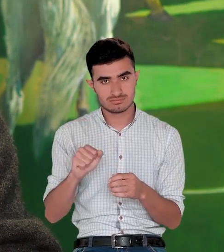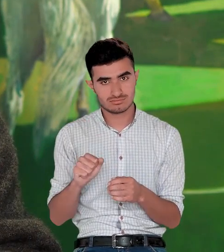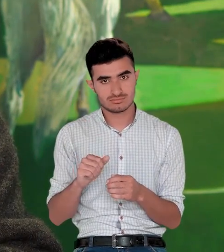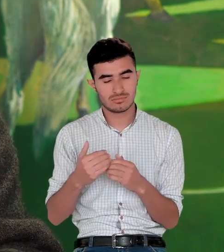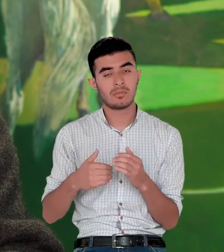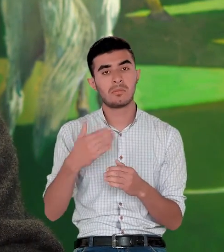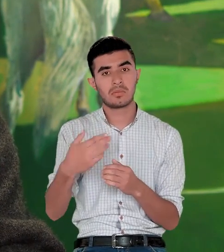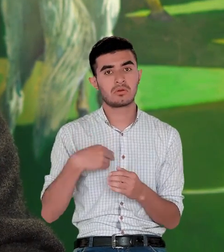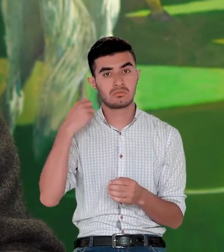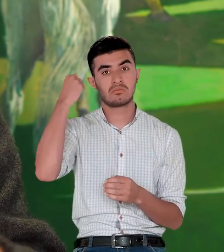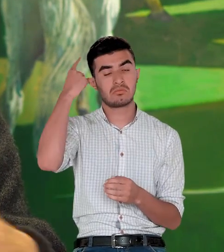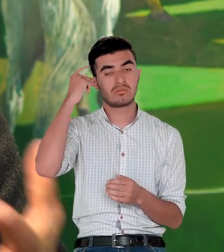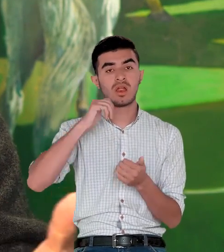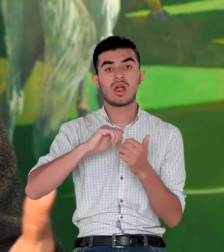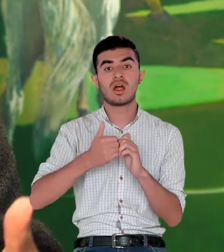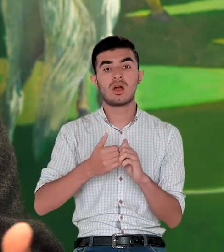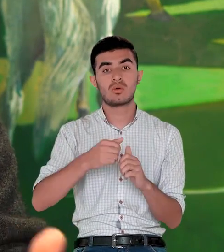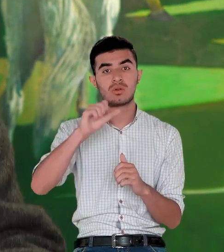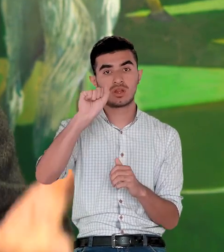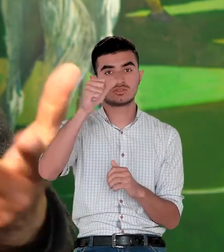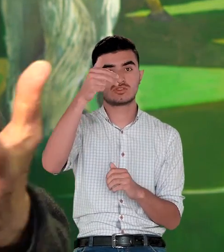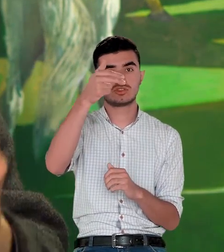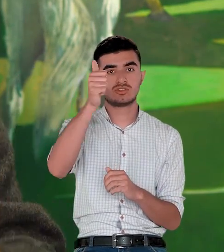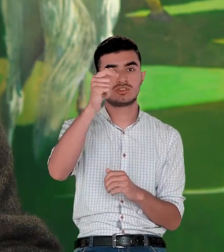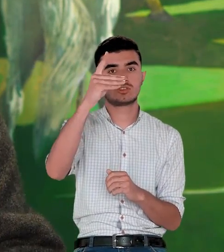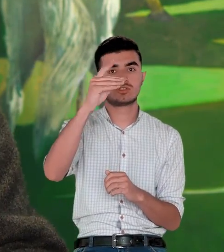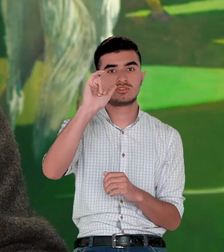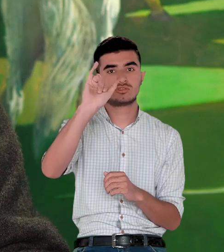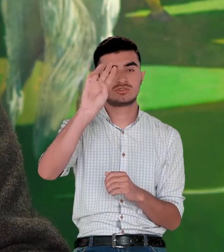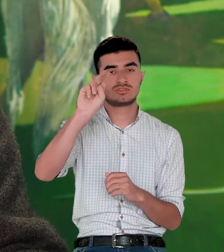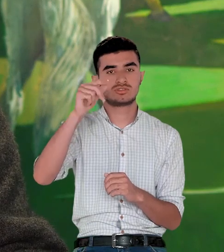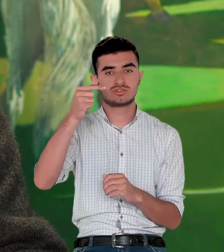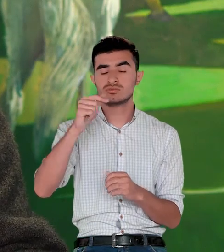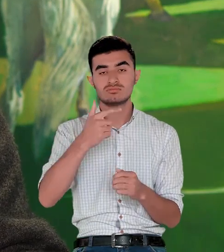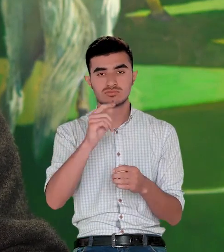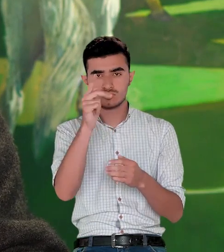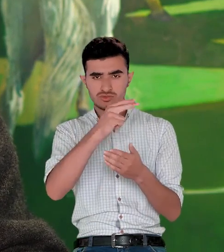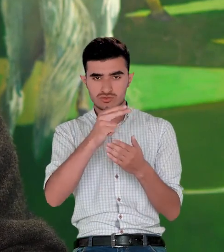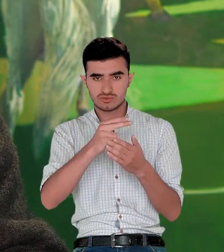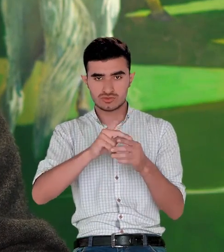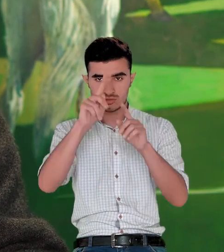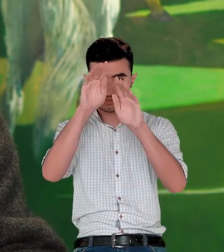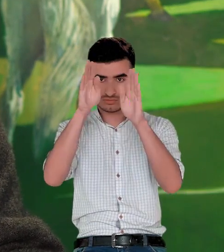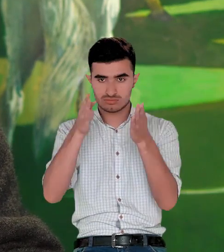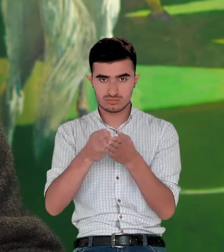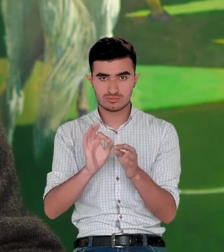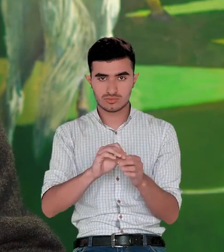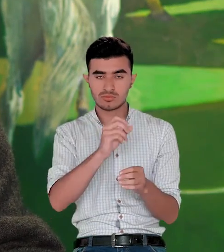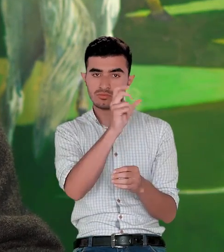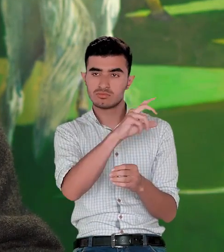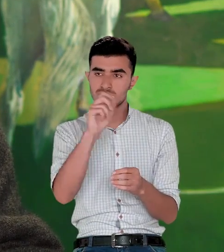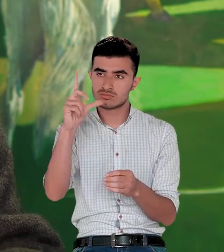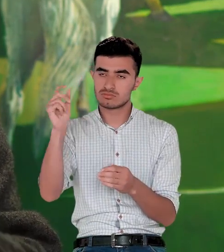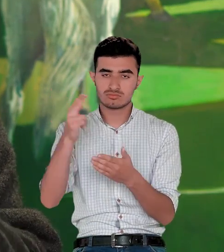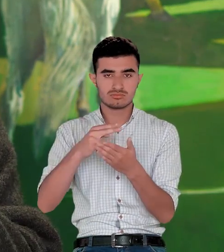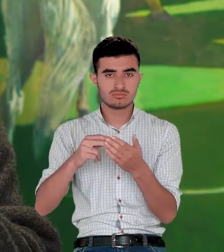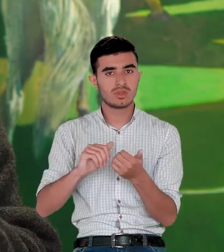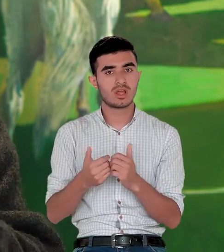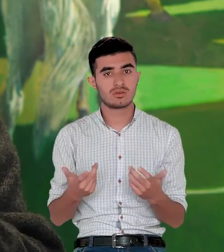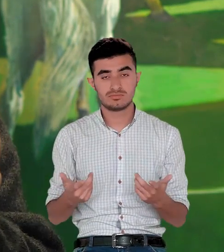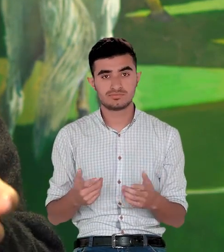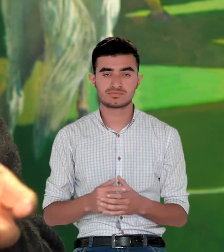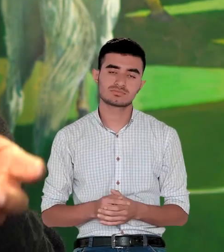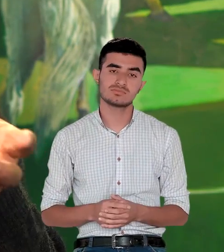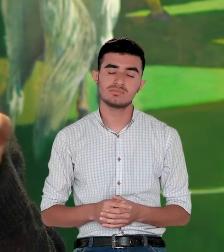ہوتی، وہ بڑا شوق ہوتا تھا شیڈنگ ہم نے آنے. تو پھر وہی تھا دیکھو اسے